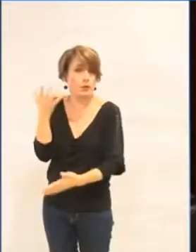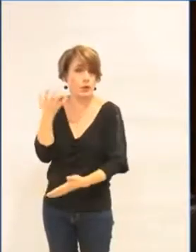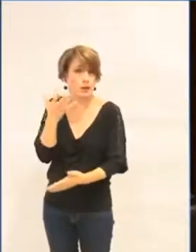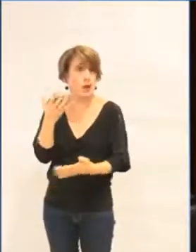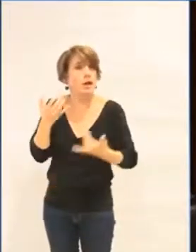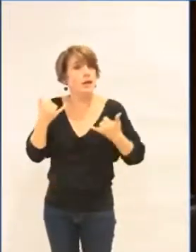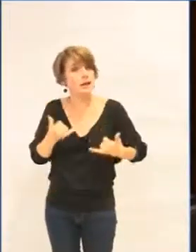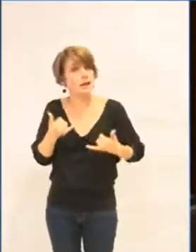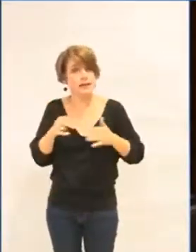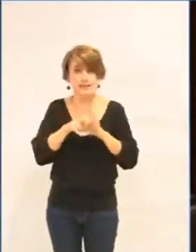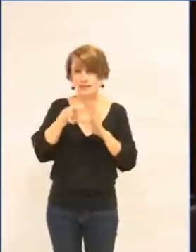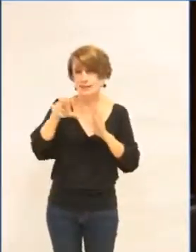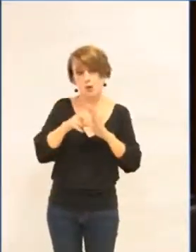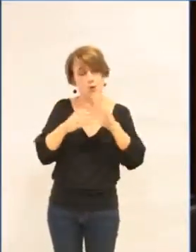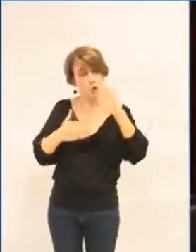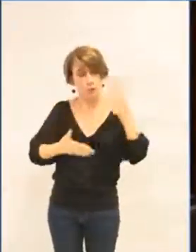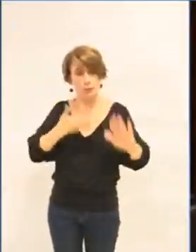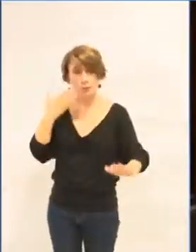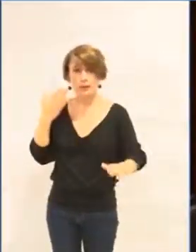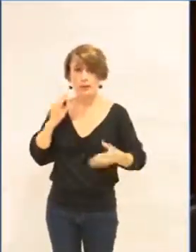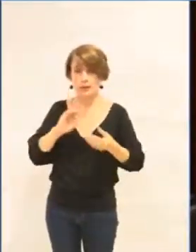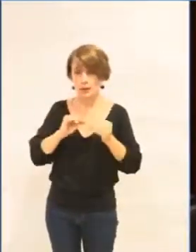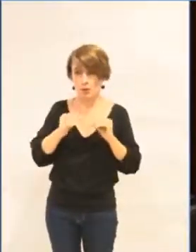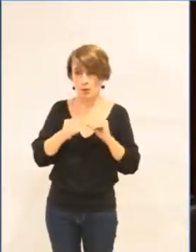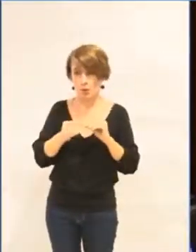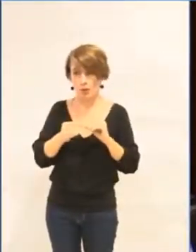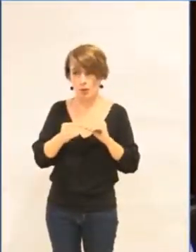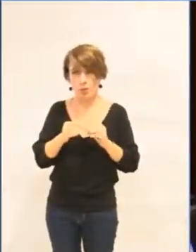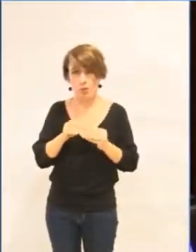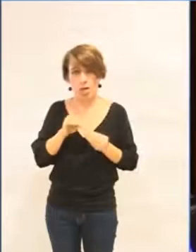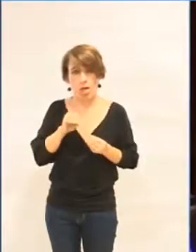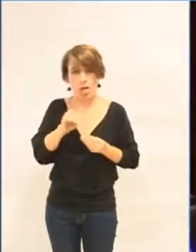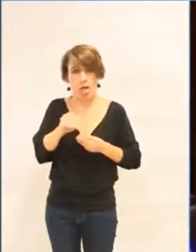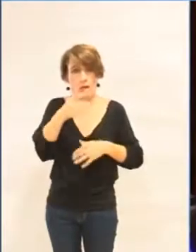grenobloises de retard du fait métropolitain.